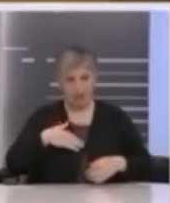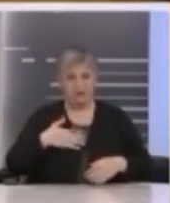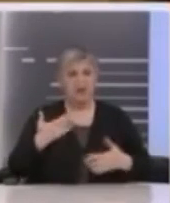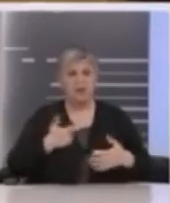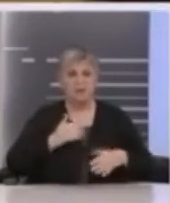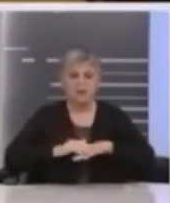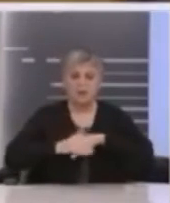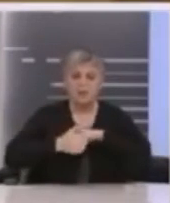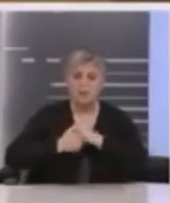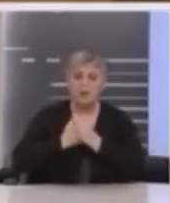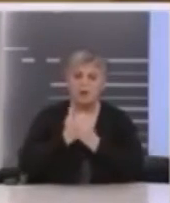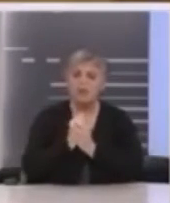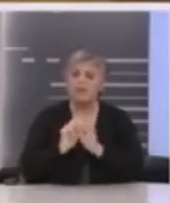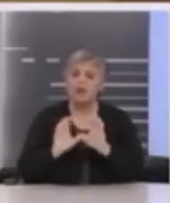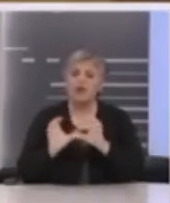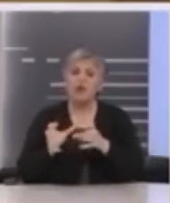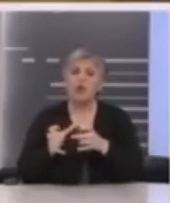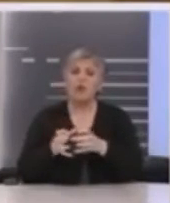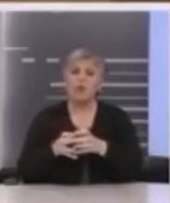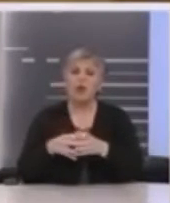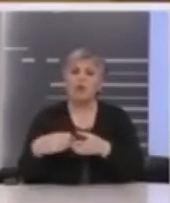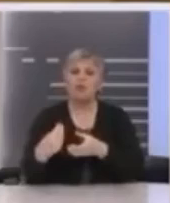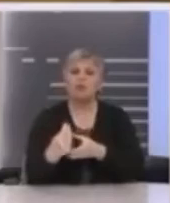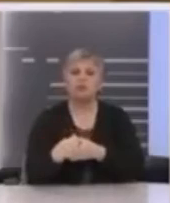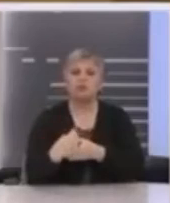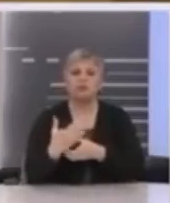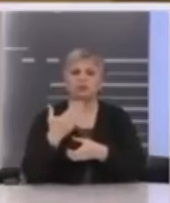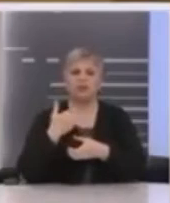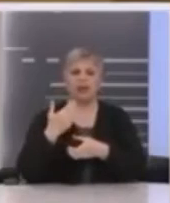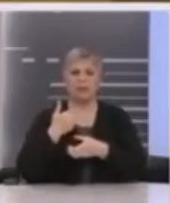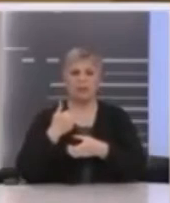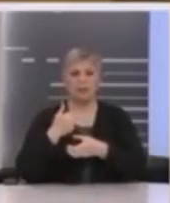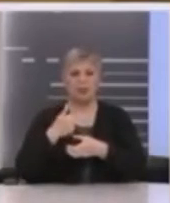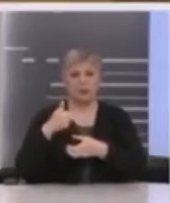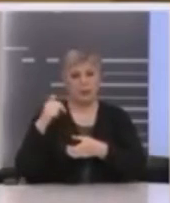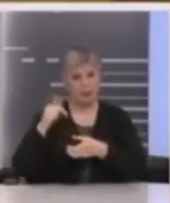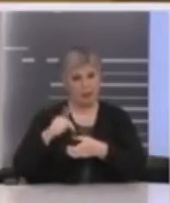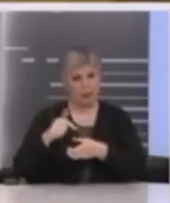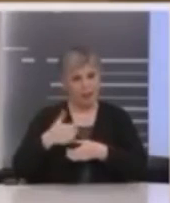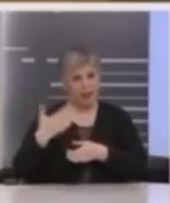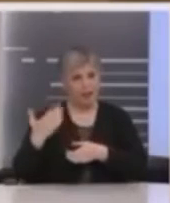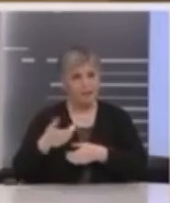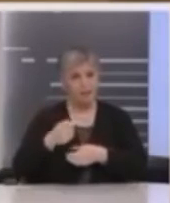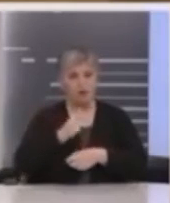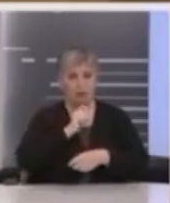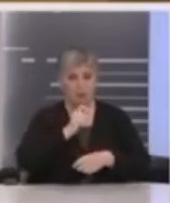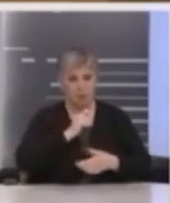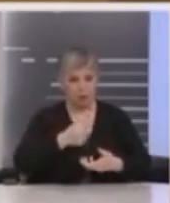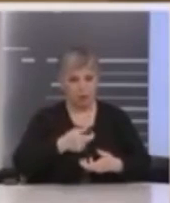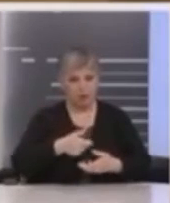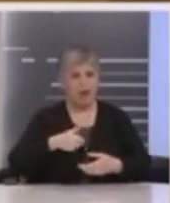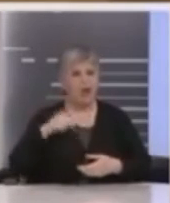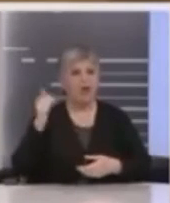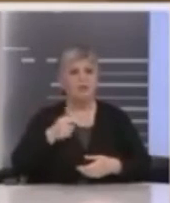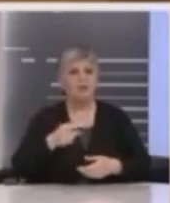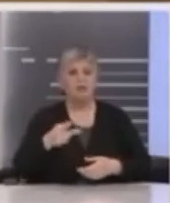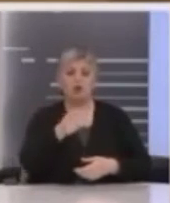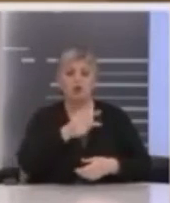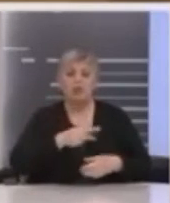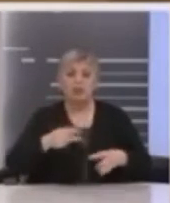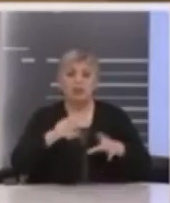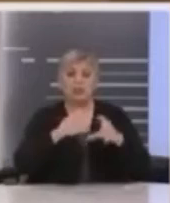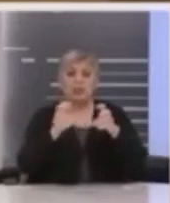ΑΝΕΛ. Άρα μπορούμε να κάνουμε εμψυχρό μια πολιτική που στοχεύει σε κοινωνικές ομάδες που